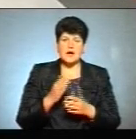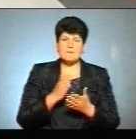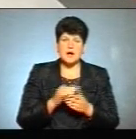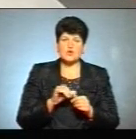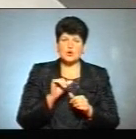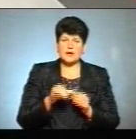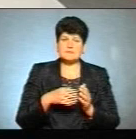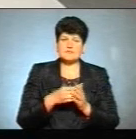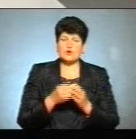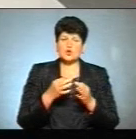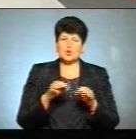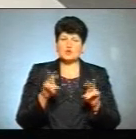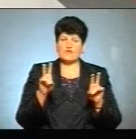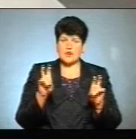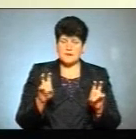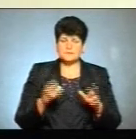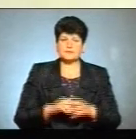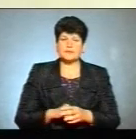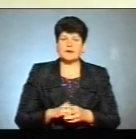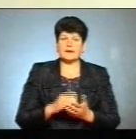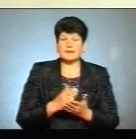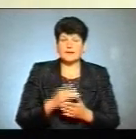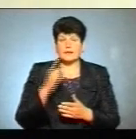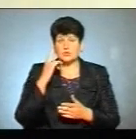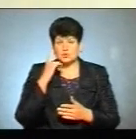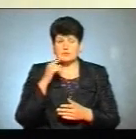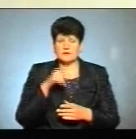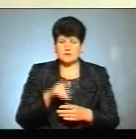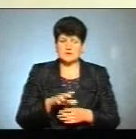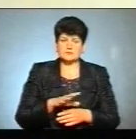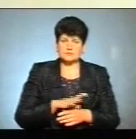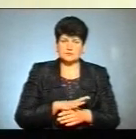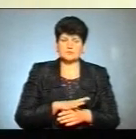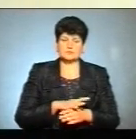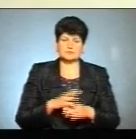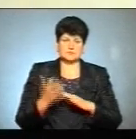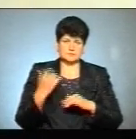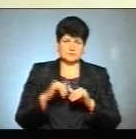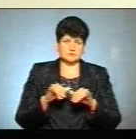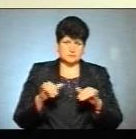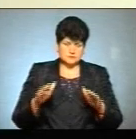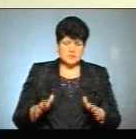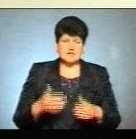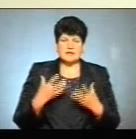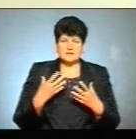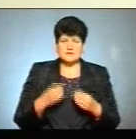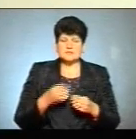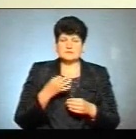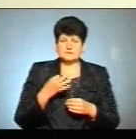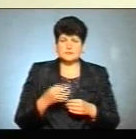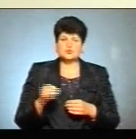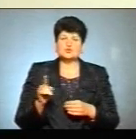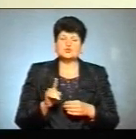свої дозвола. Побутує думка, і вона поширювалася одноосібно, однозначно я її зараз спростую,